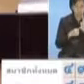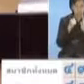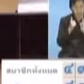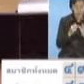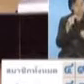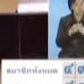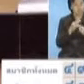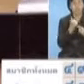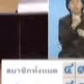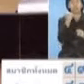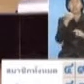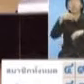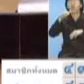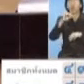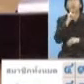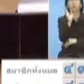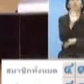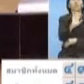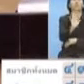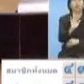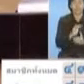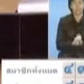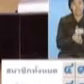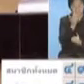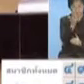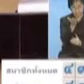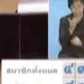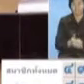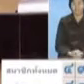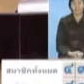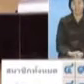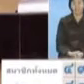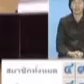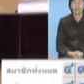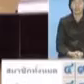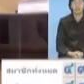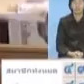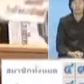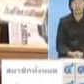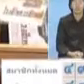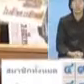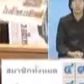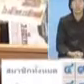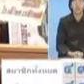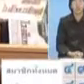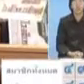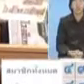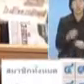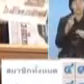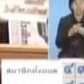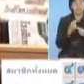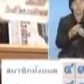เอ่ยชื่อถึงบุคคลภายนอกนะครับนะเชิญนะ ท่านประธานครับจริงๆแล้วเขาห้ามเอ่ยโดยไม่จ